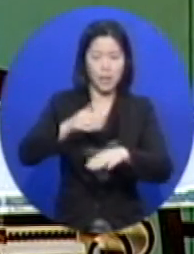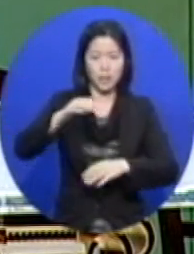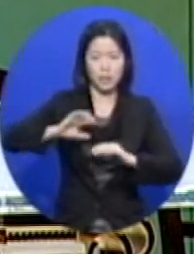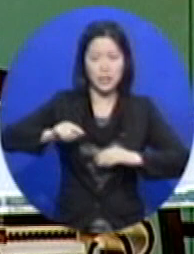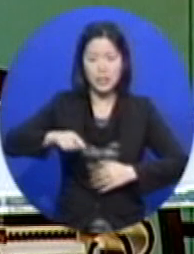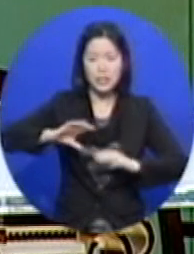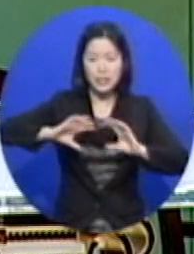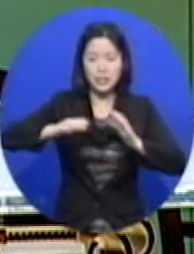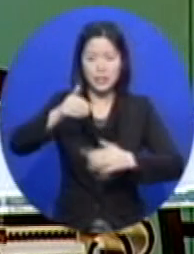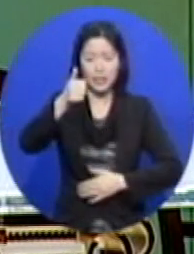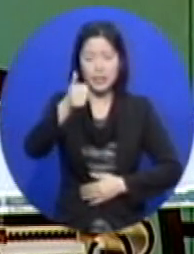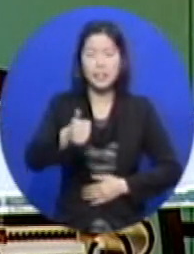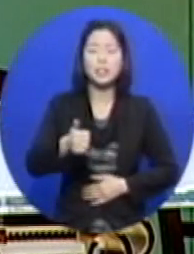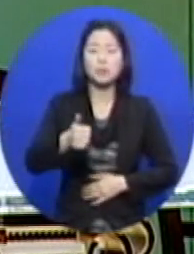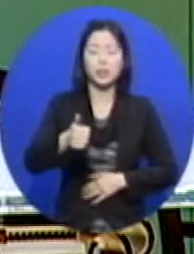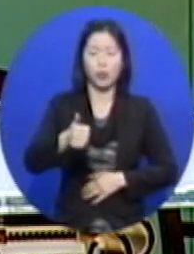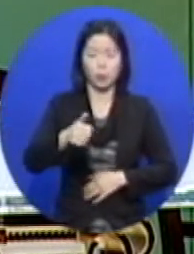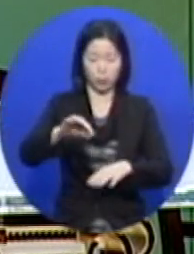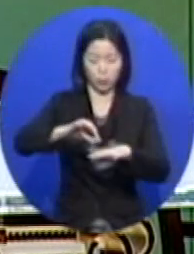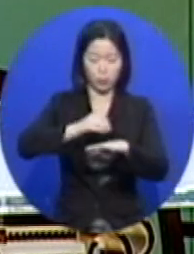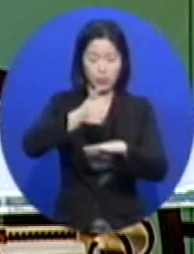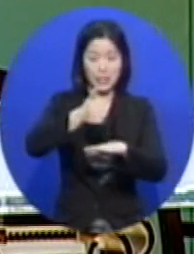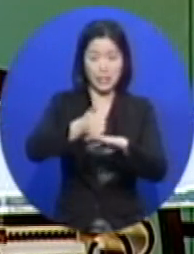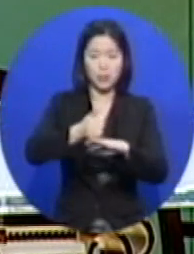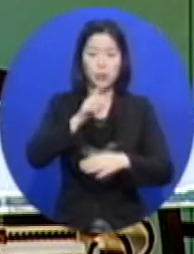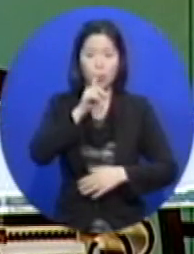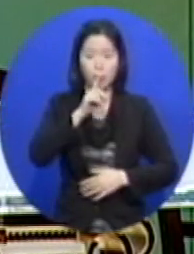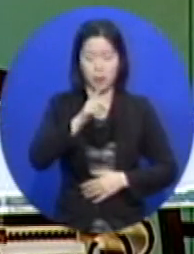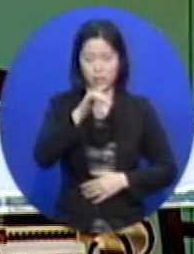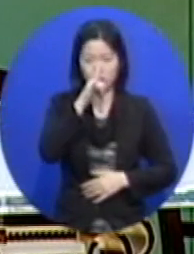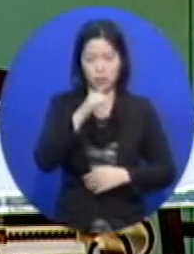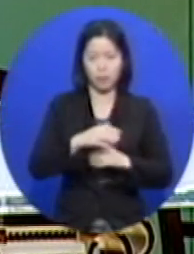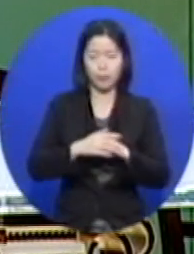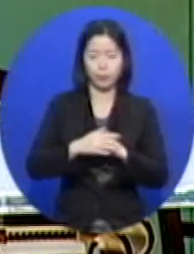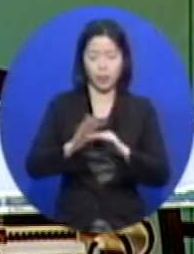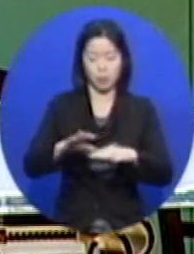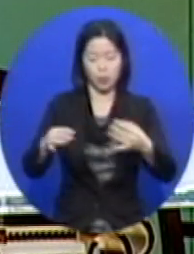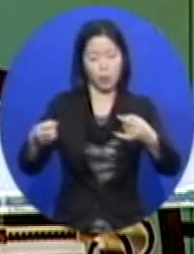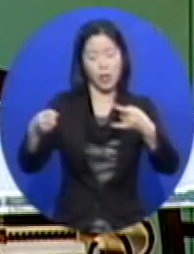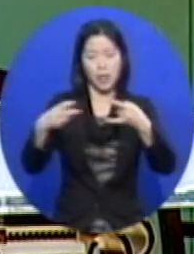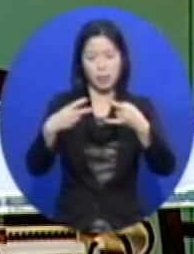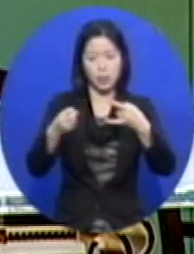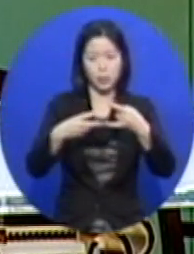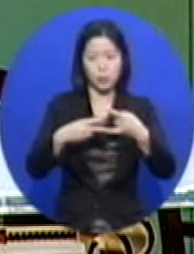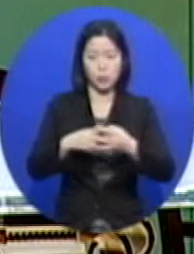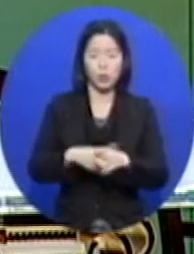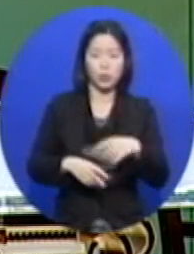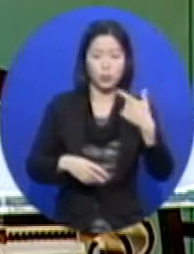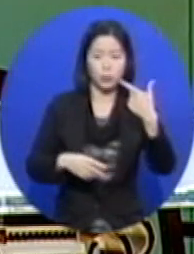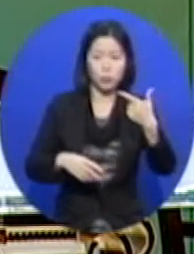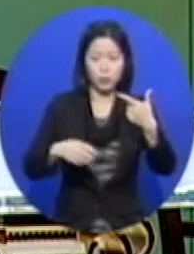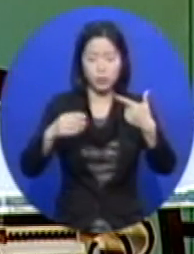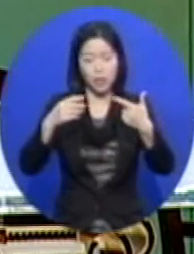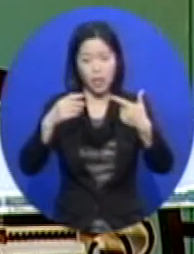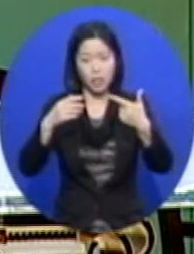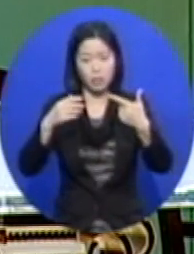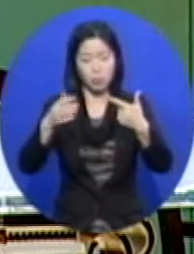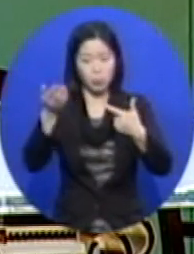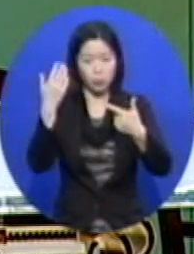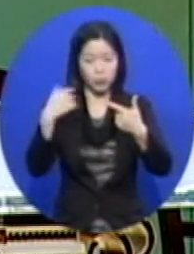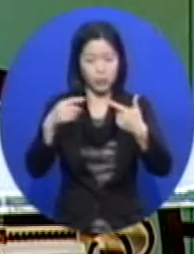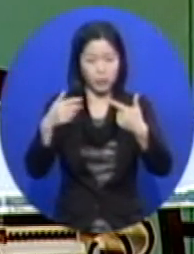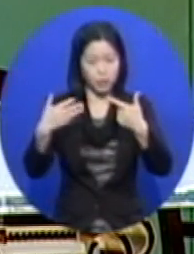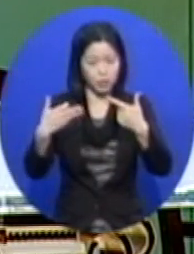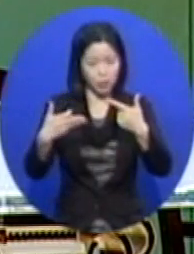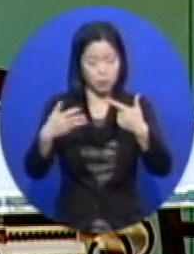했습니다 성경에 보면 오늘 이번 앱에서 6장 12절에 도 마귀는 정사와 권세와